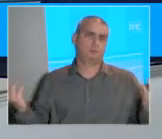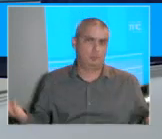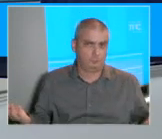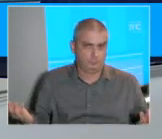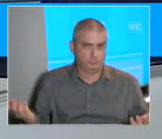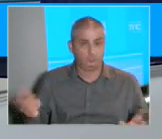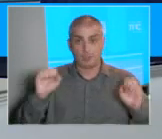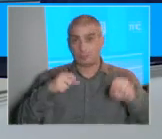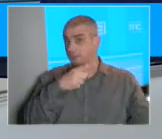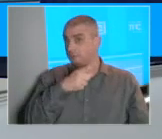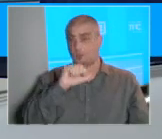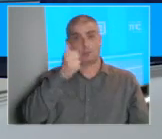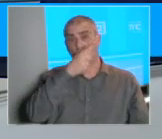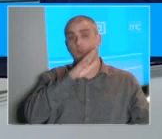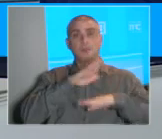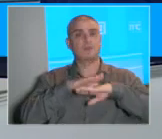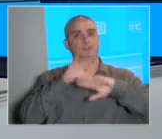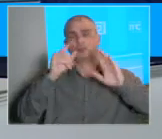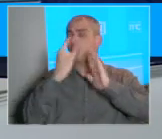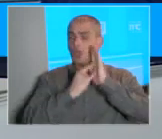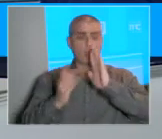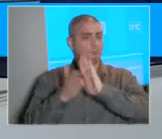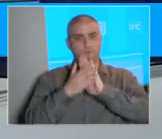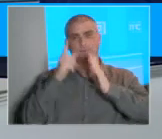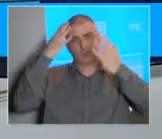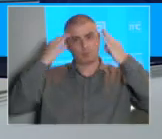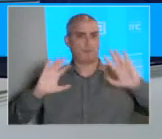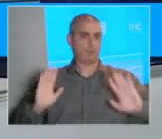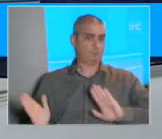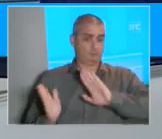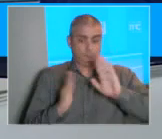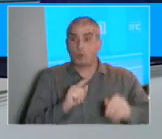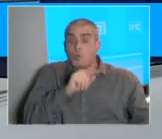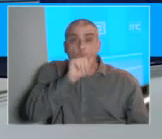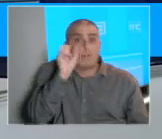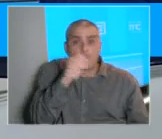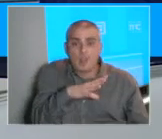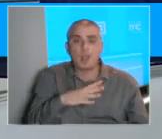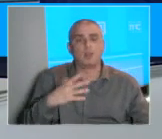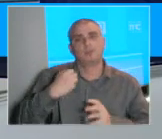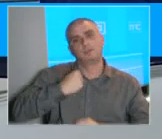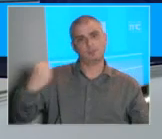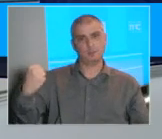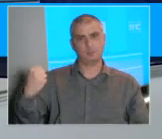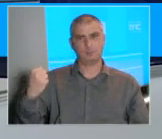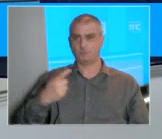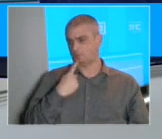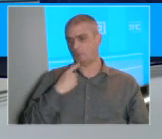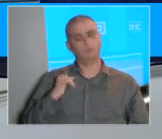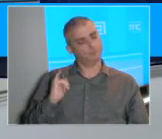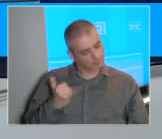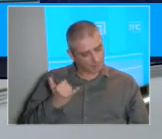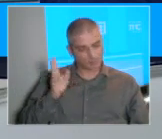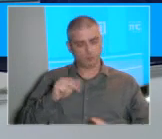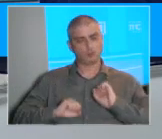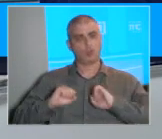בא הנשיא שקודם כל מתפקידו והחוק וכו' להיות ממלכתי. דבר שני, בא לגמרי מהאושיות של הימין, והוא אומר, כן, יש